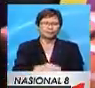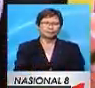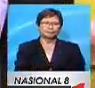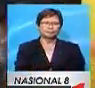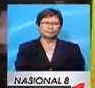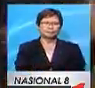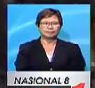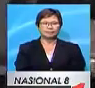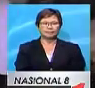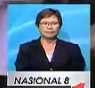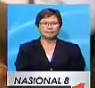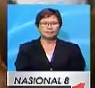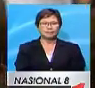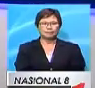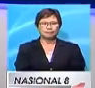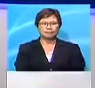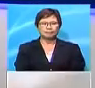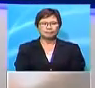Ramadan